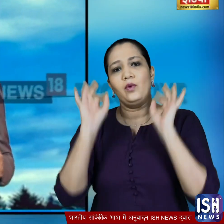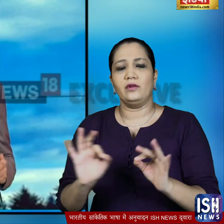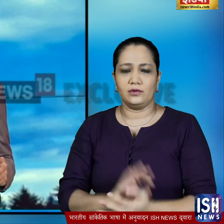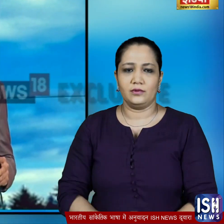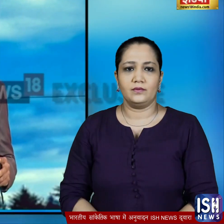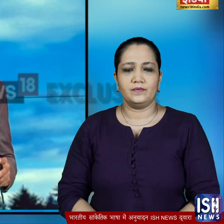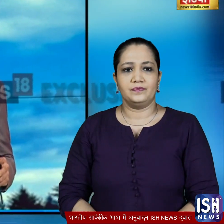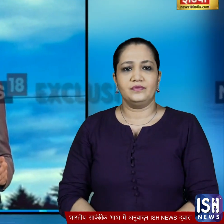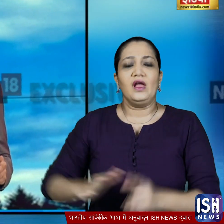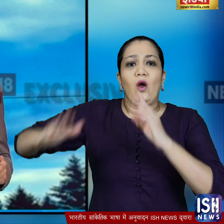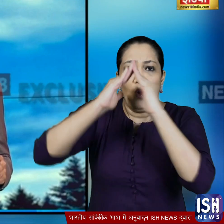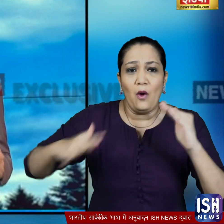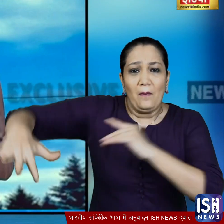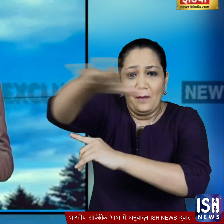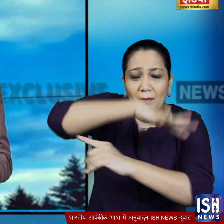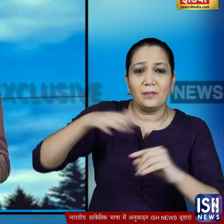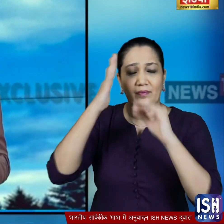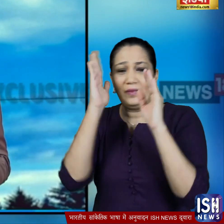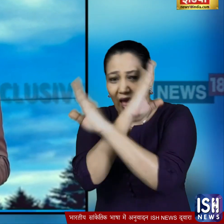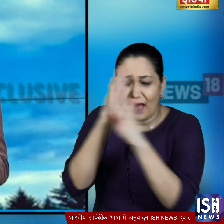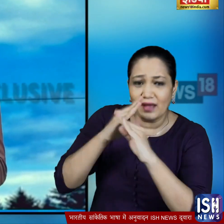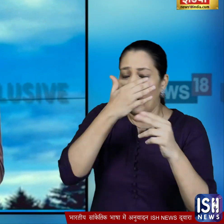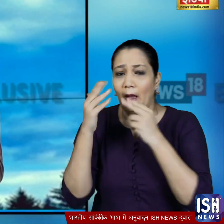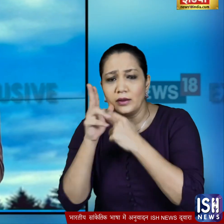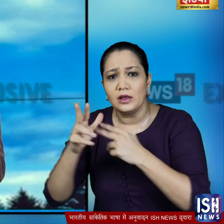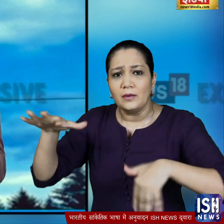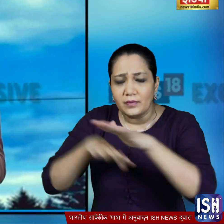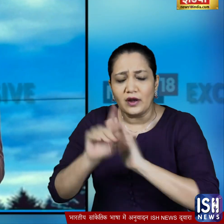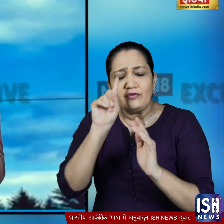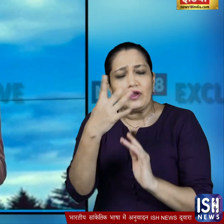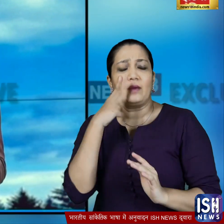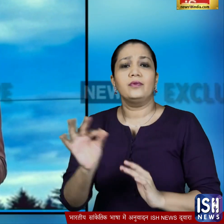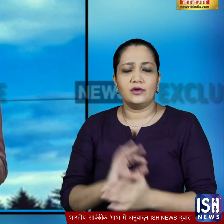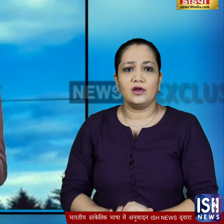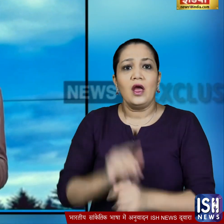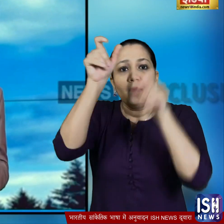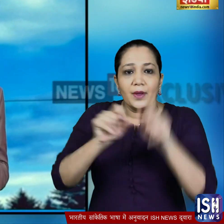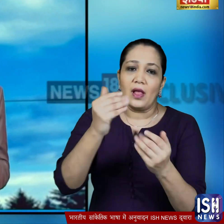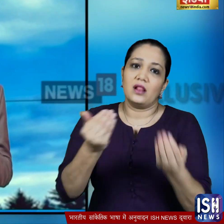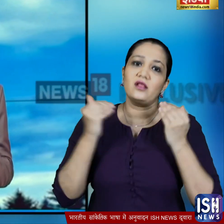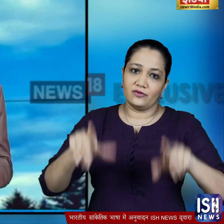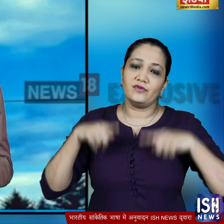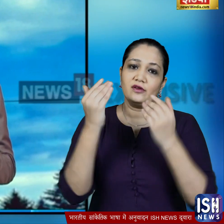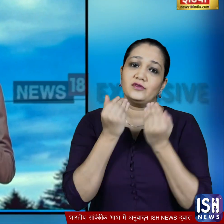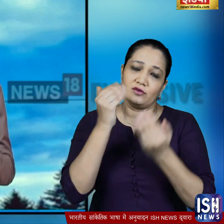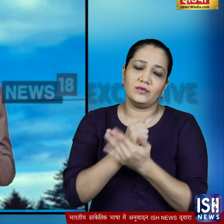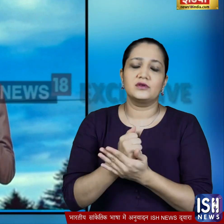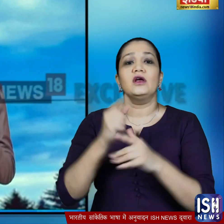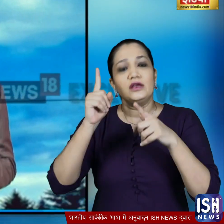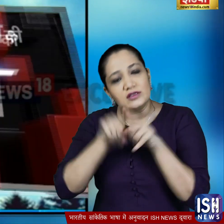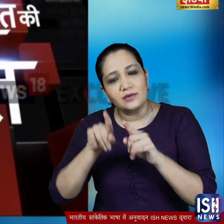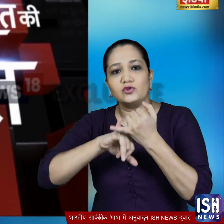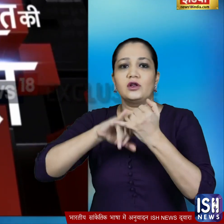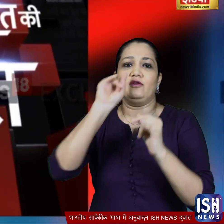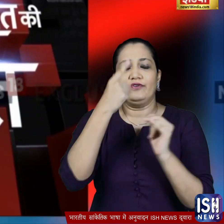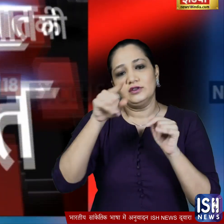है। रिहायशी इलाके में छिपे आतंकियों के खिलाफ ऑपरेशन चलाने के लिए सबसे अहम आम लोगों को बचाना होता है और सुरक्षा बल ने श्रीनगर में सबसे पहले